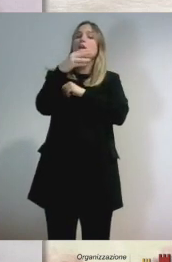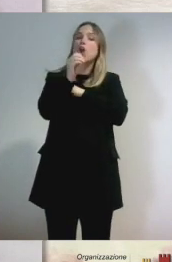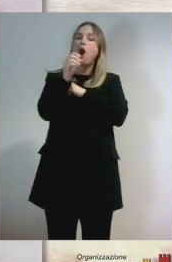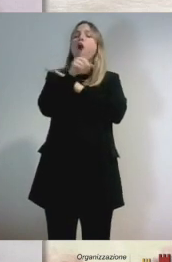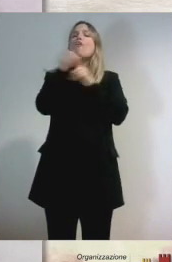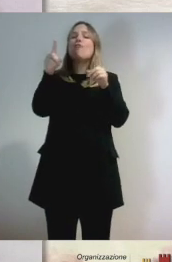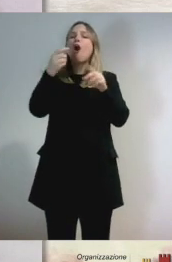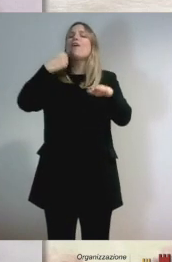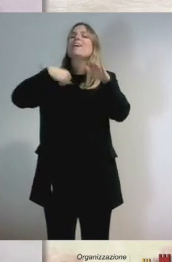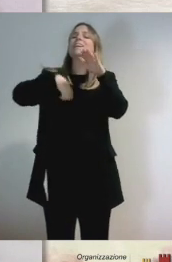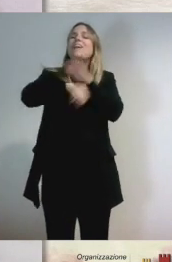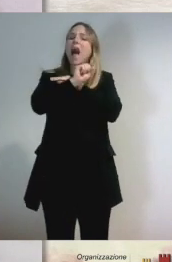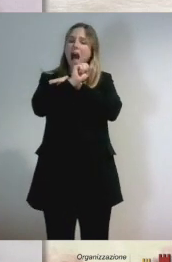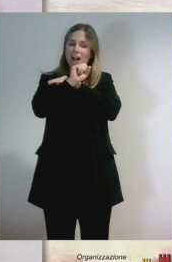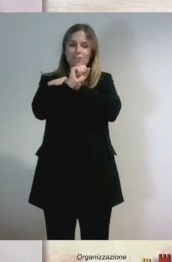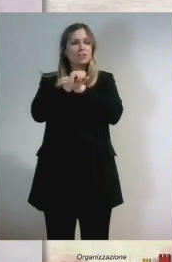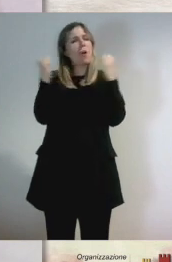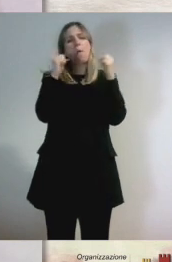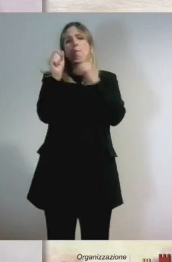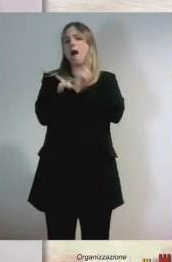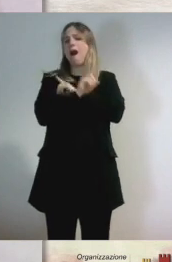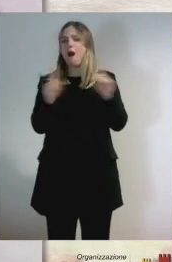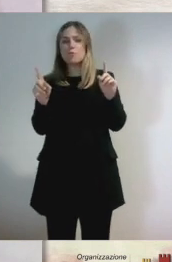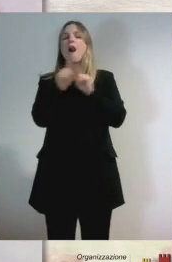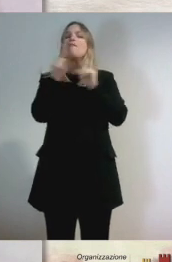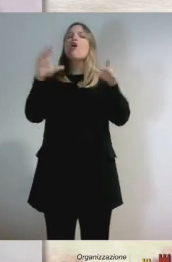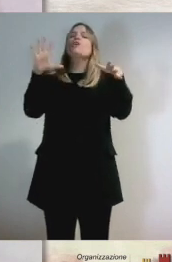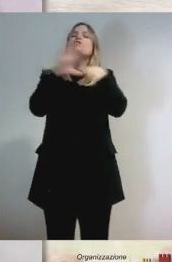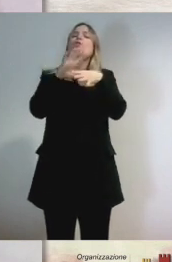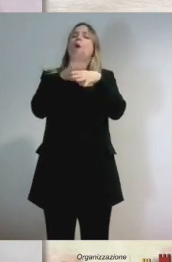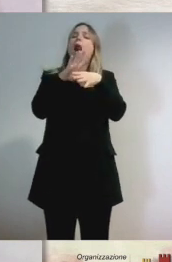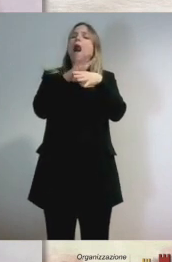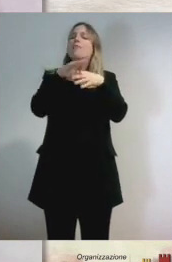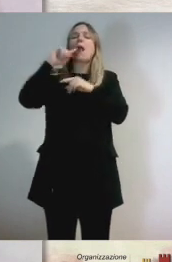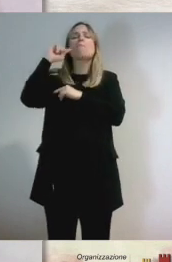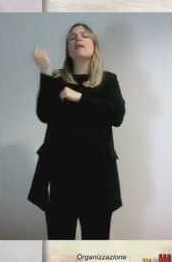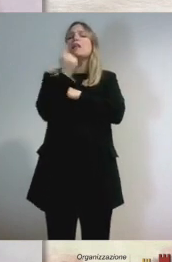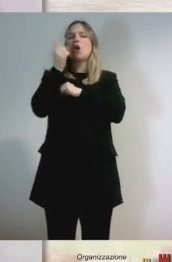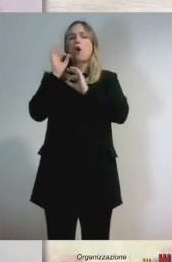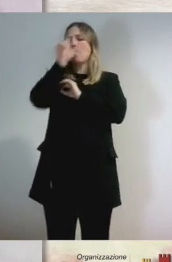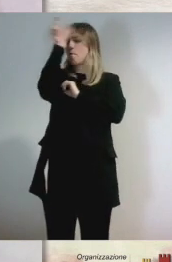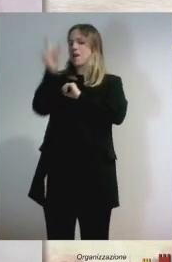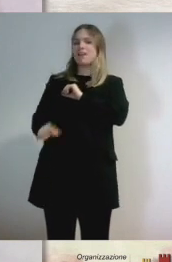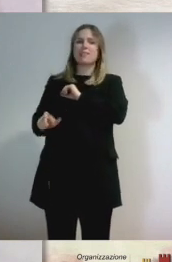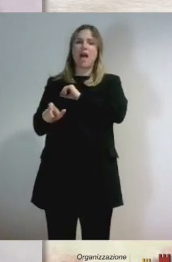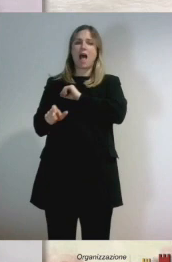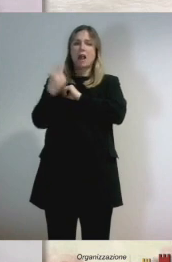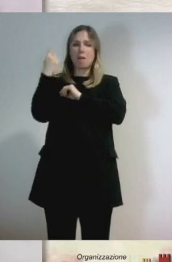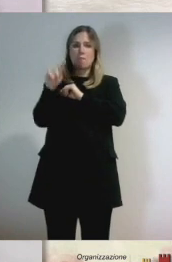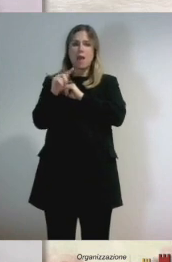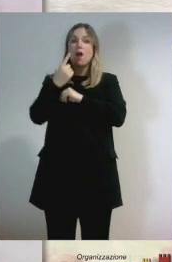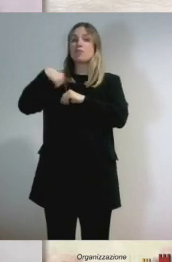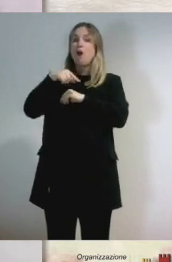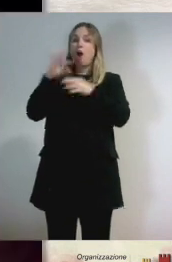Perché siete la squadra migliore che questo paese possa meritare noi come c'è scritto lì siamo l'Italia buon lavoro